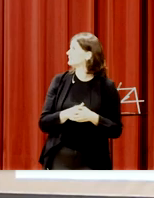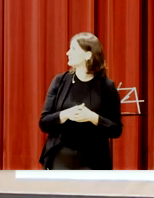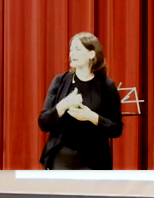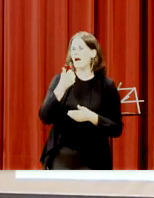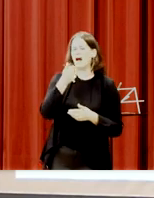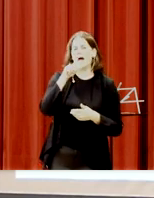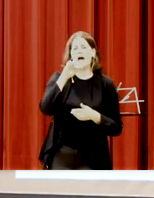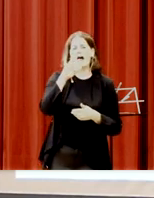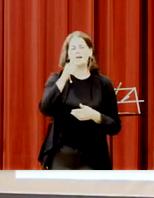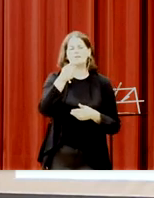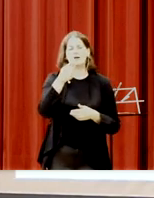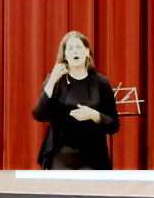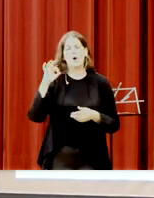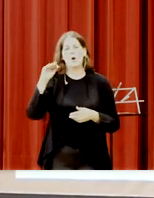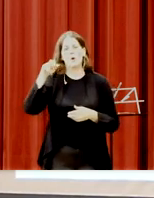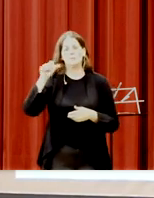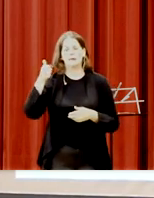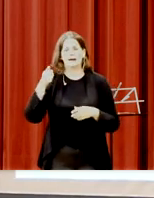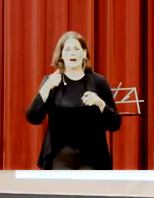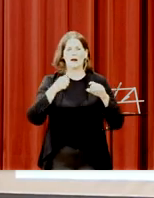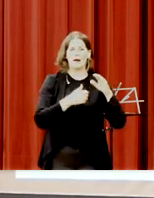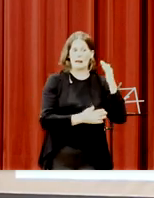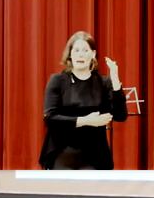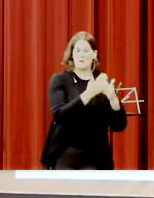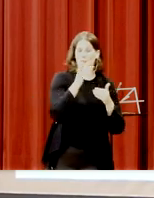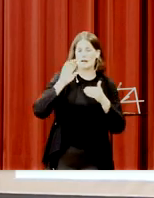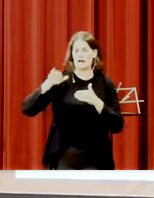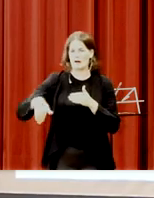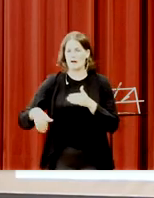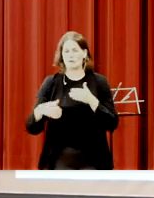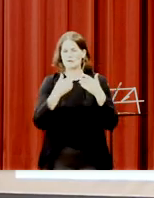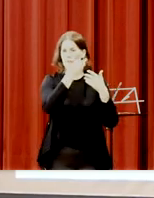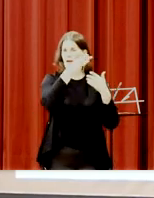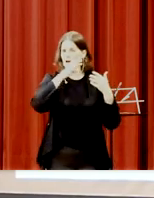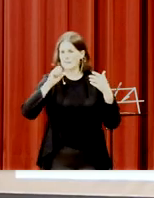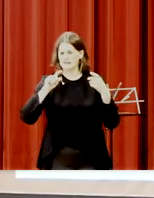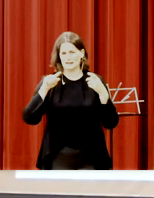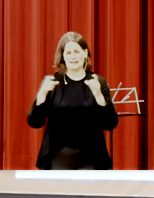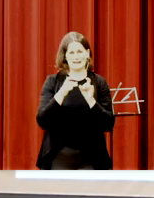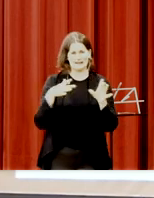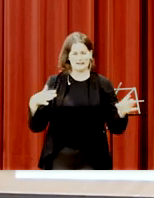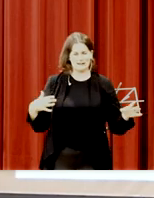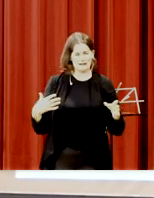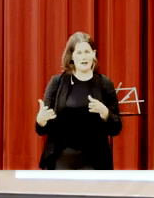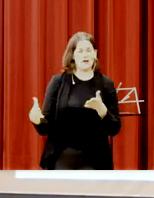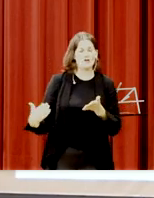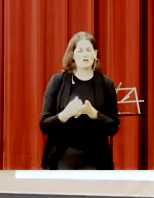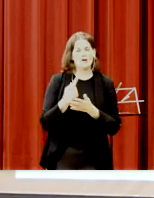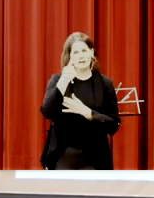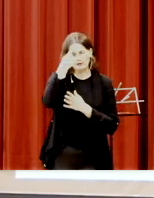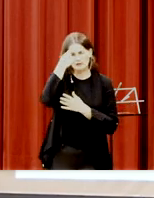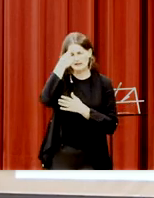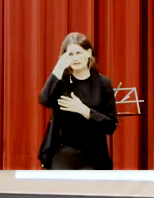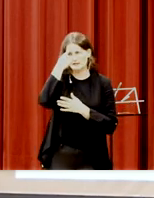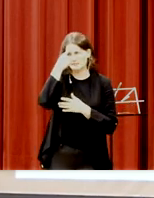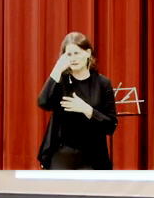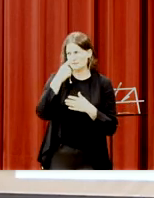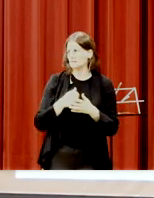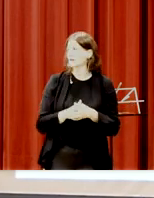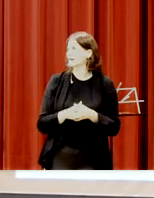tot el coneixement, aquesta interdisciplinaritat que fèiem abans, a on? A la regió tarraconensis. Per tant, crec que és